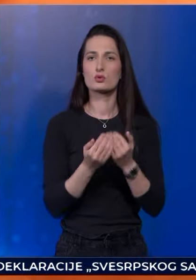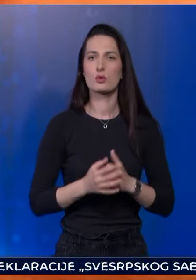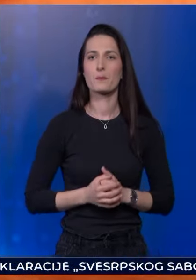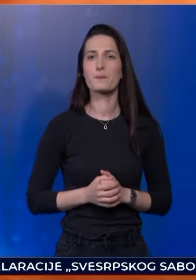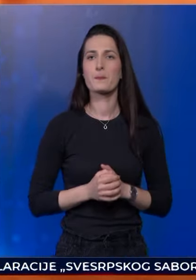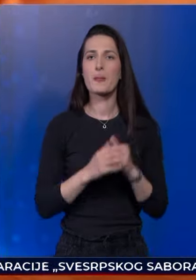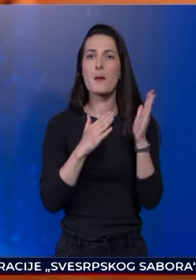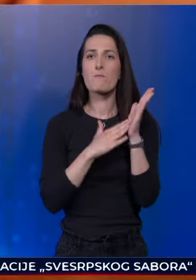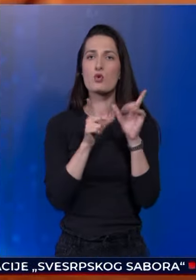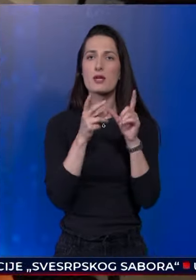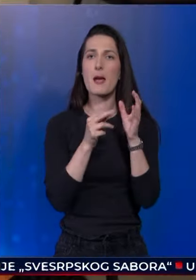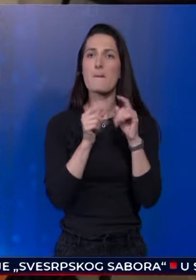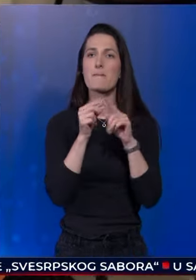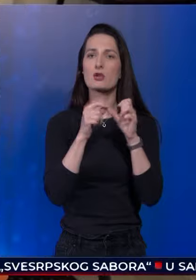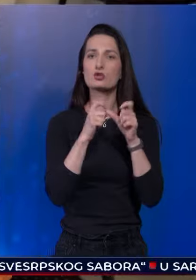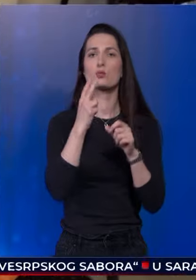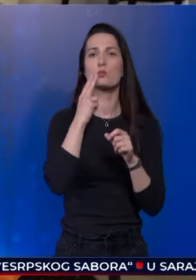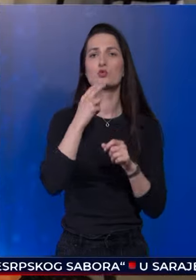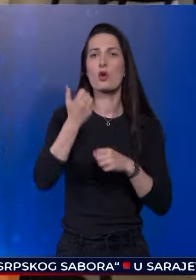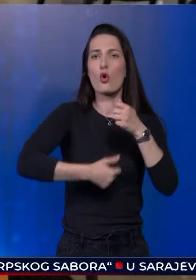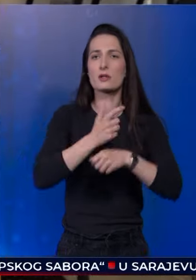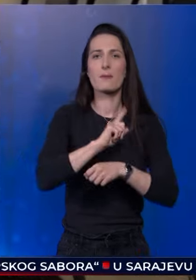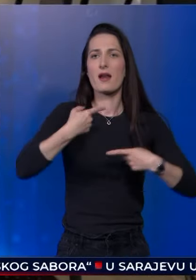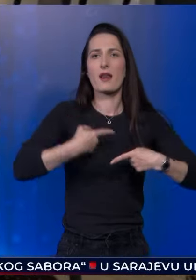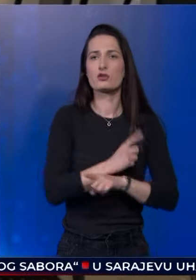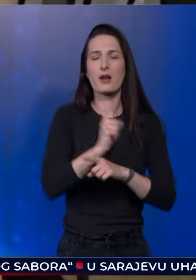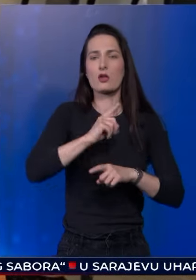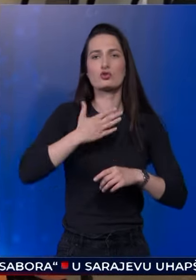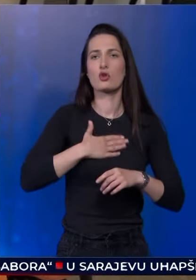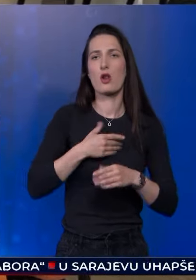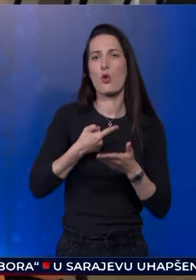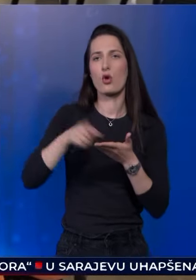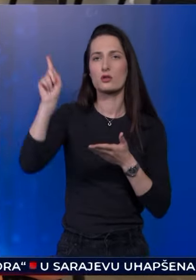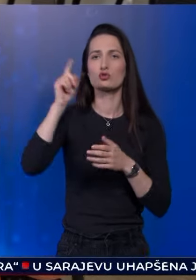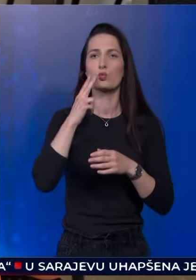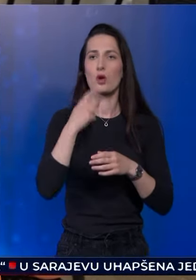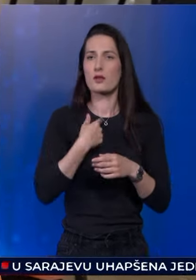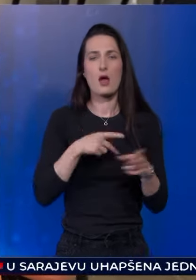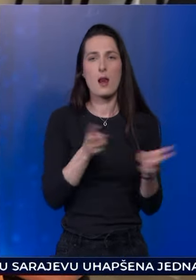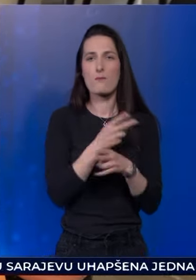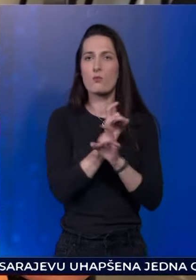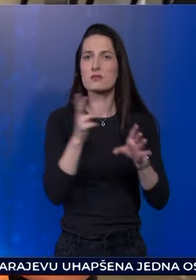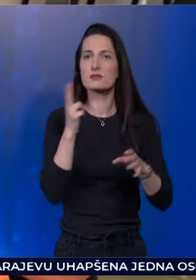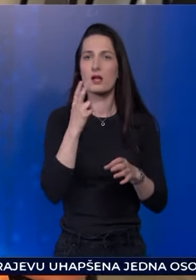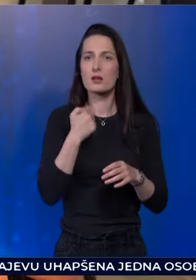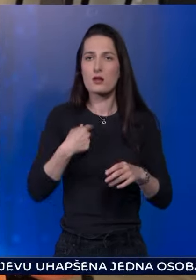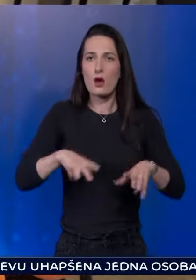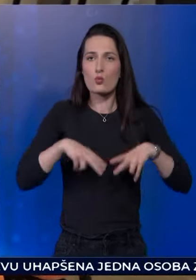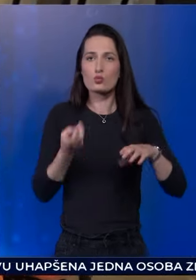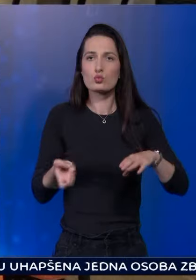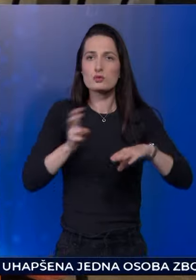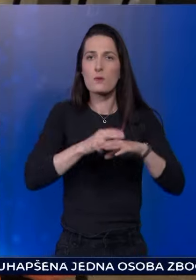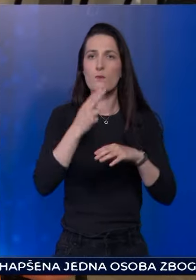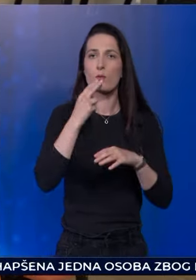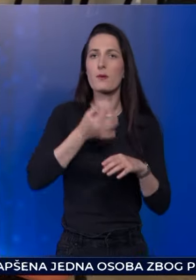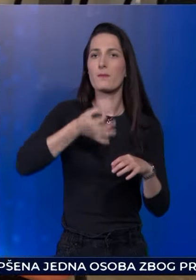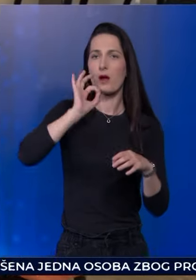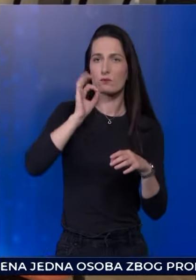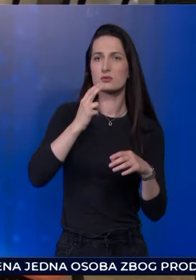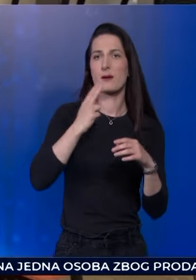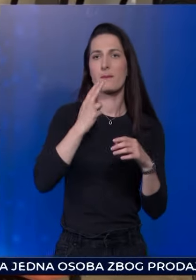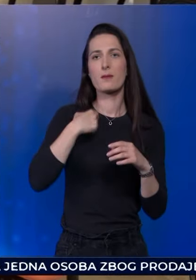želi se odreći duhana. Ja ne mogu bez cigareta, meni nije ni izaći ako ne zapalim. To mi je užitak, recimo